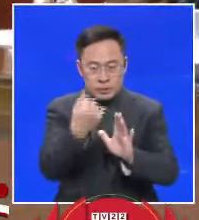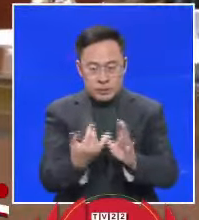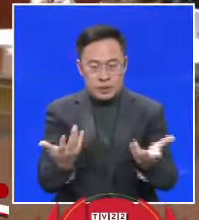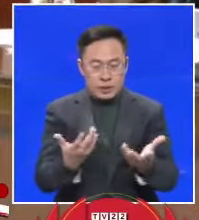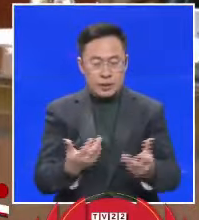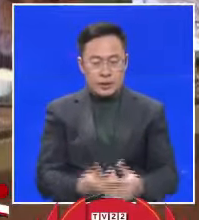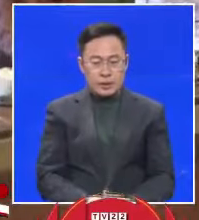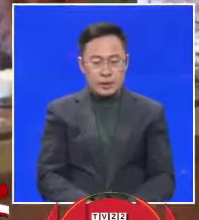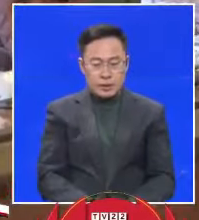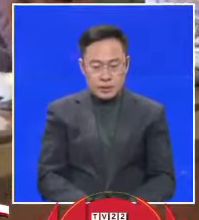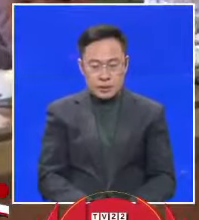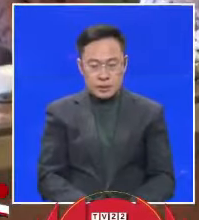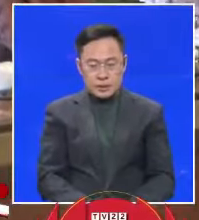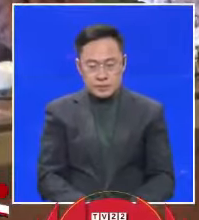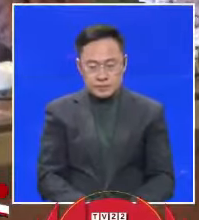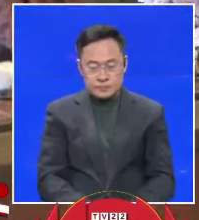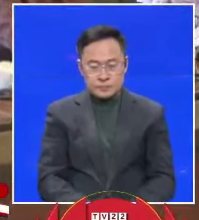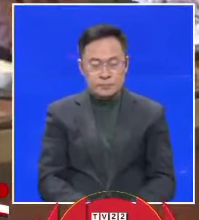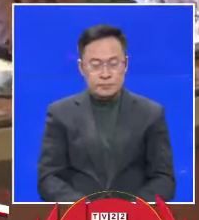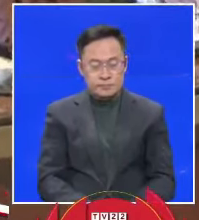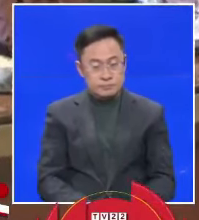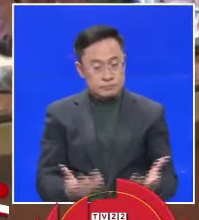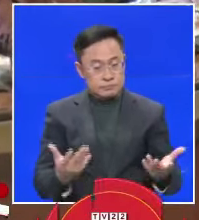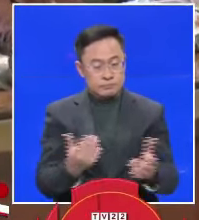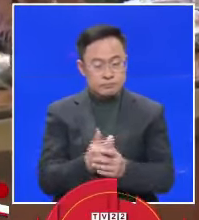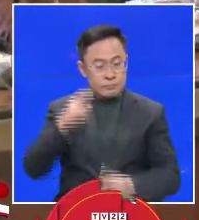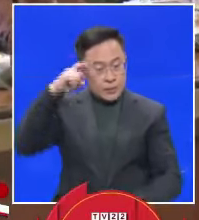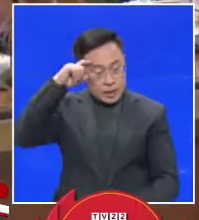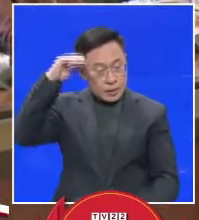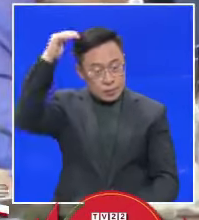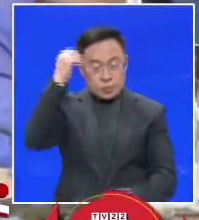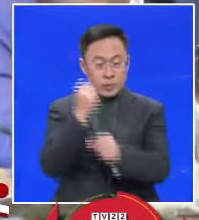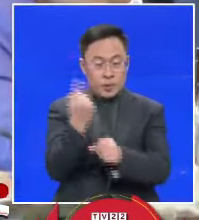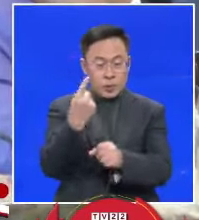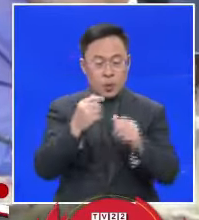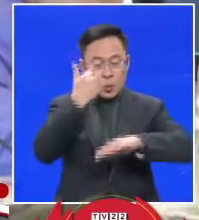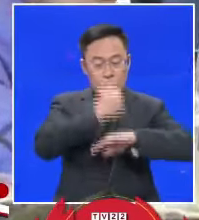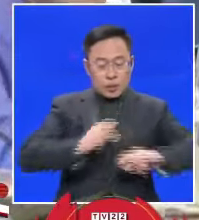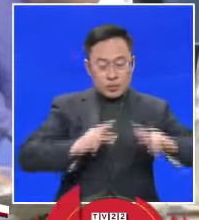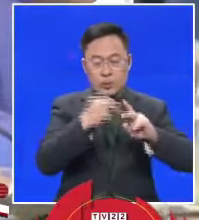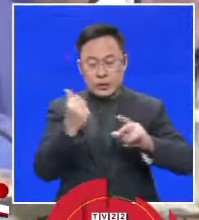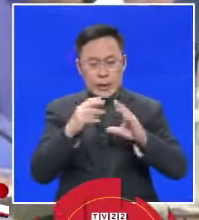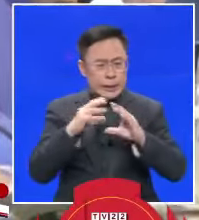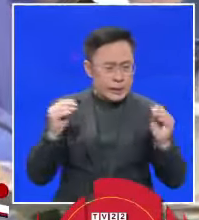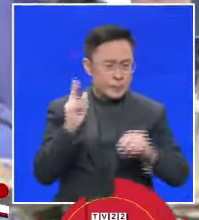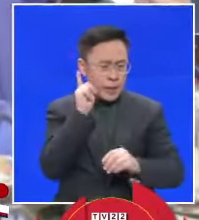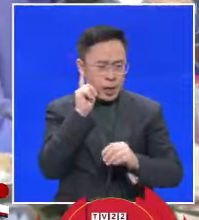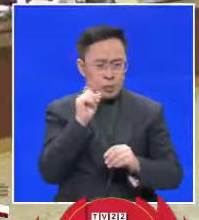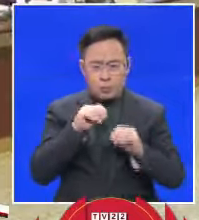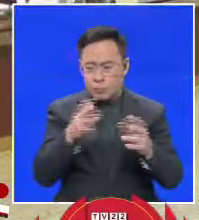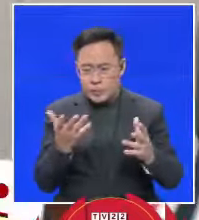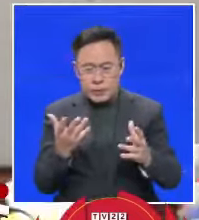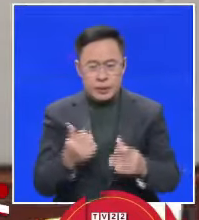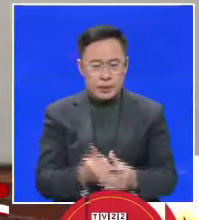านี่ควิกอยู่คนเดียวเลยนะ เรื่องนี้ท่านผู้ชมลองนึกภาพ เอาเองก็แล้วกัน